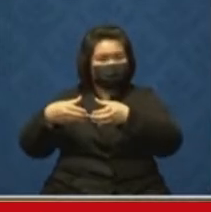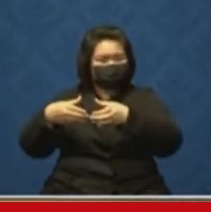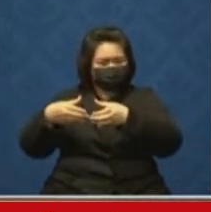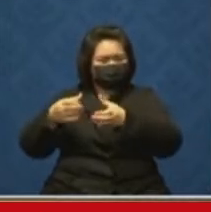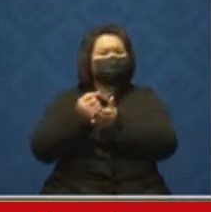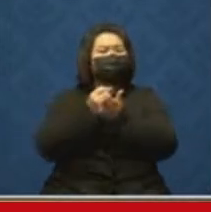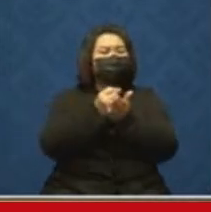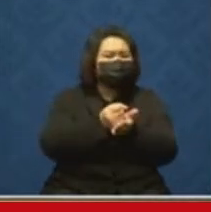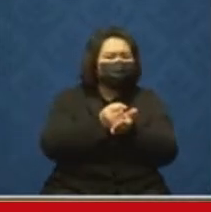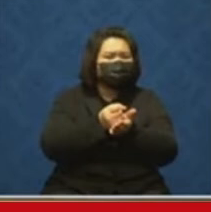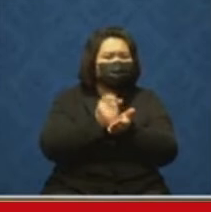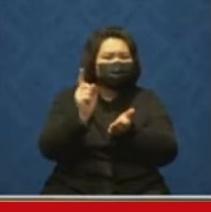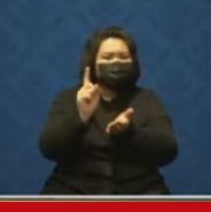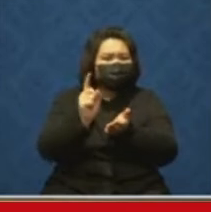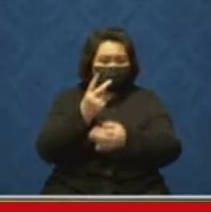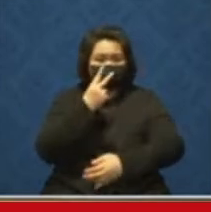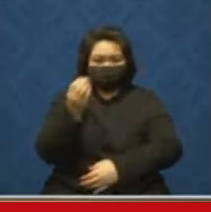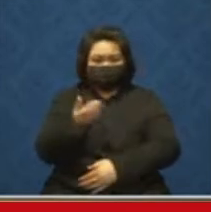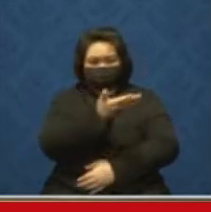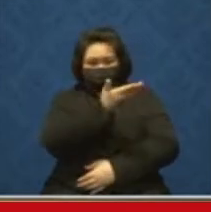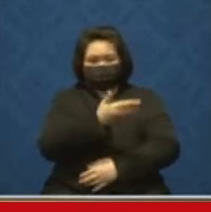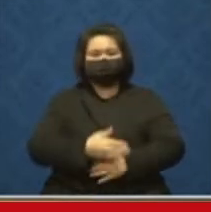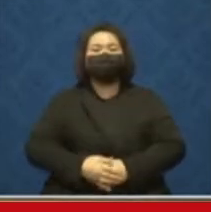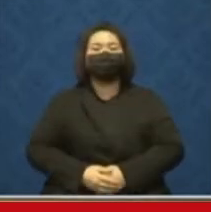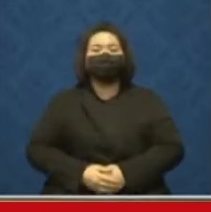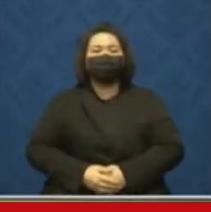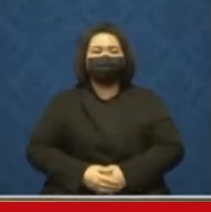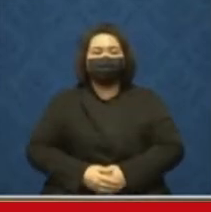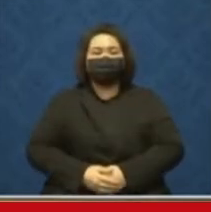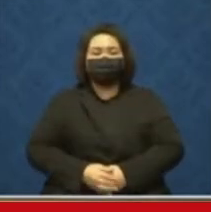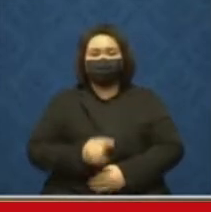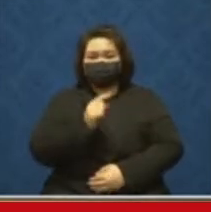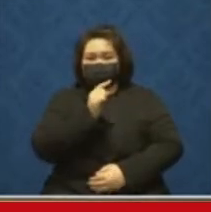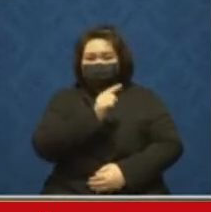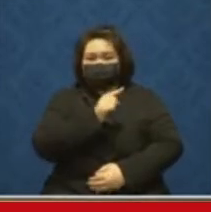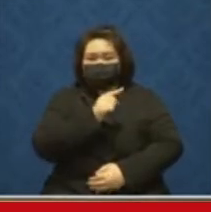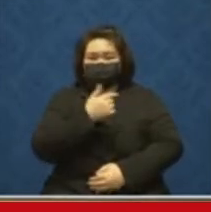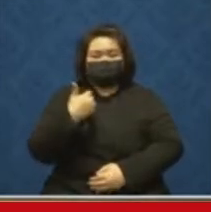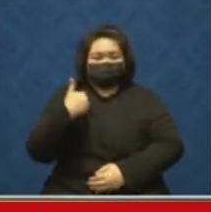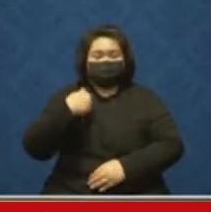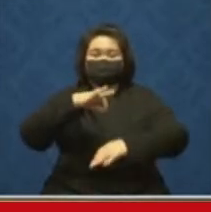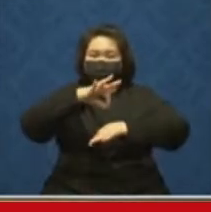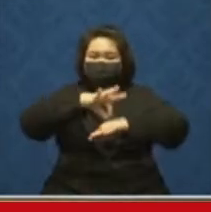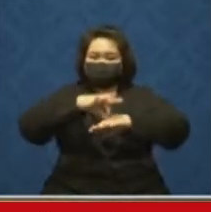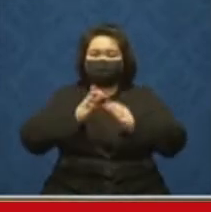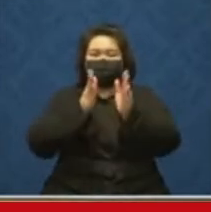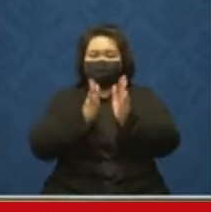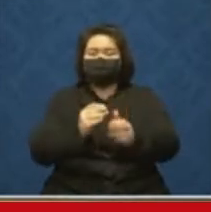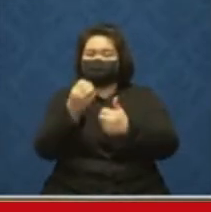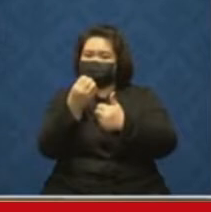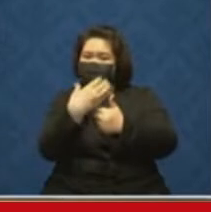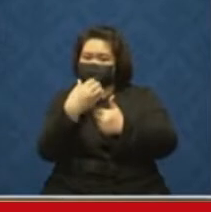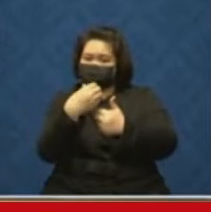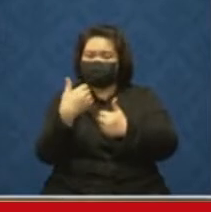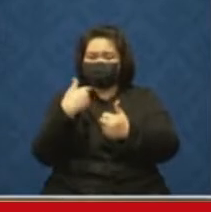เอื่อยัไครับเอกสารต่ไปเลยครับท่รษมติชัยวุ ได้เซนตแต่งตั้งที่ปรกษาจำนน 7 ท่าน